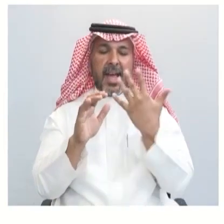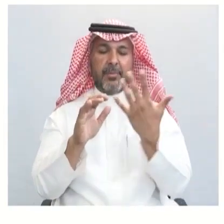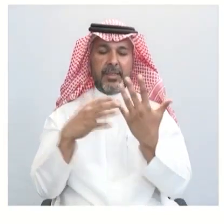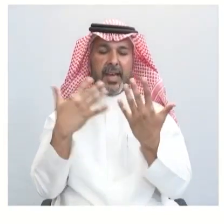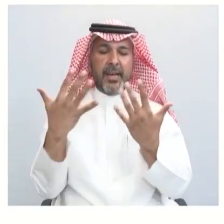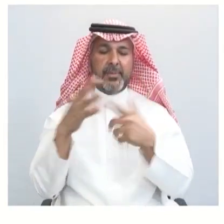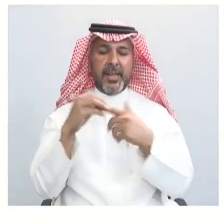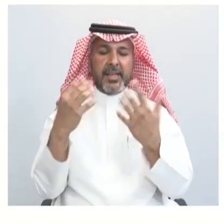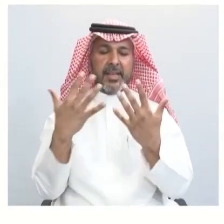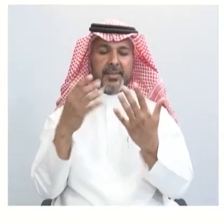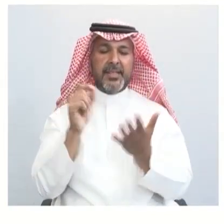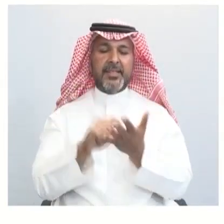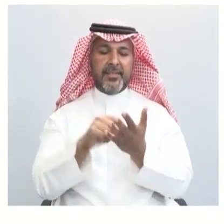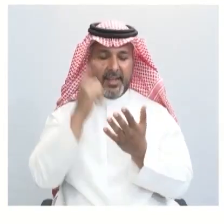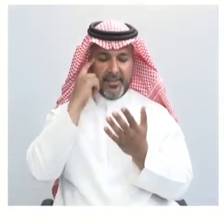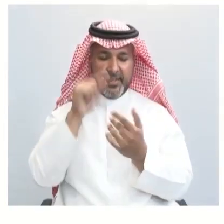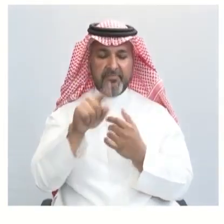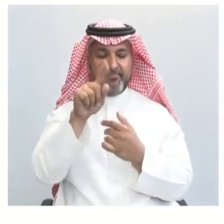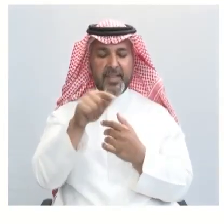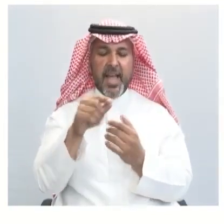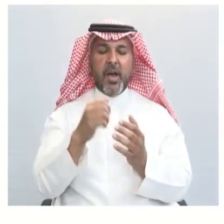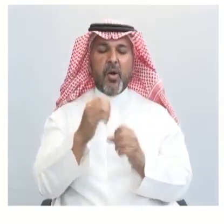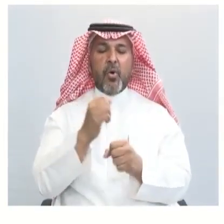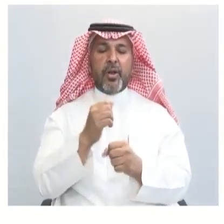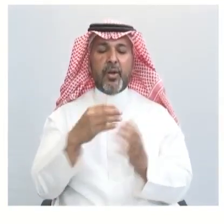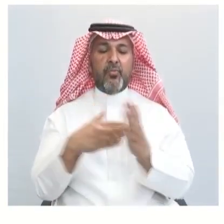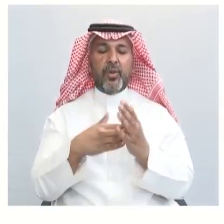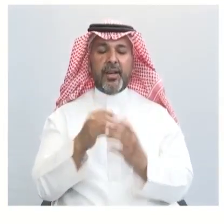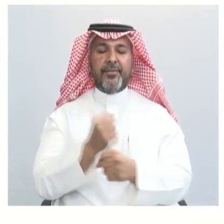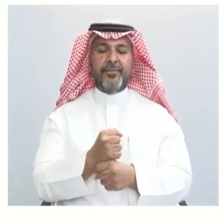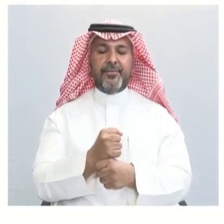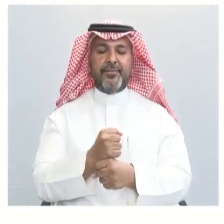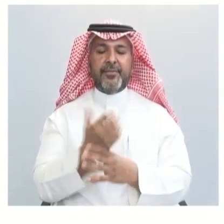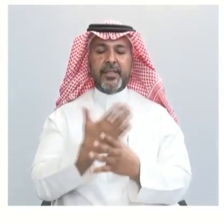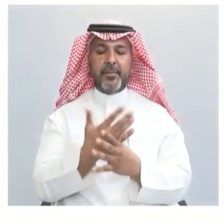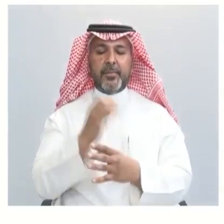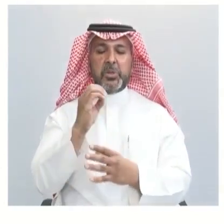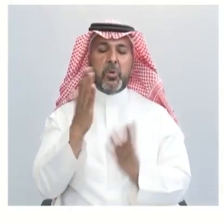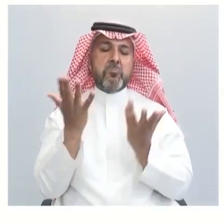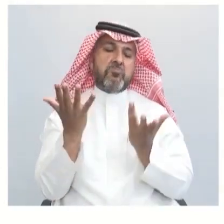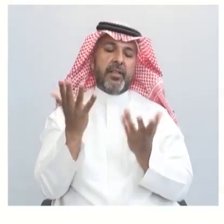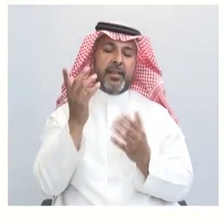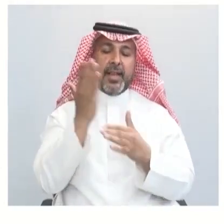صفر اتش اوف اكس راح تكون غير معرفه عند الصفر لان 3 على صفر راح يعطيني